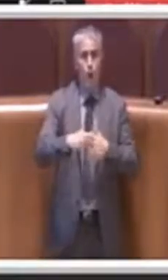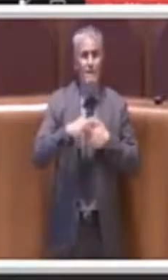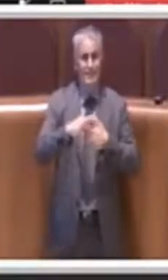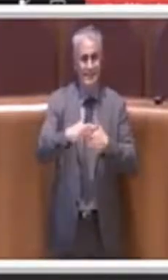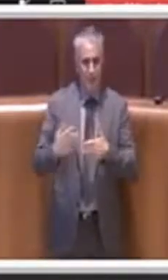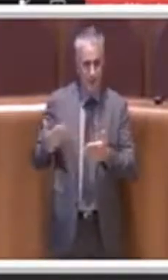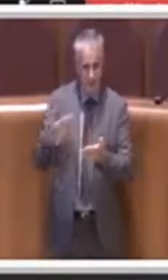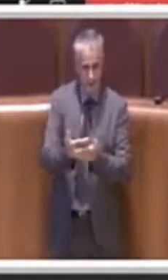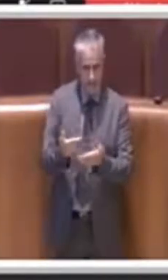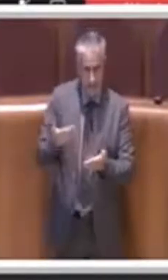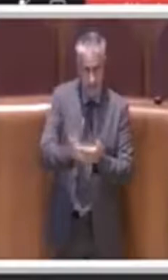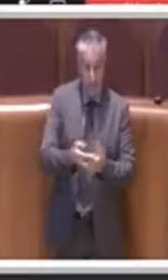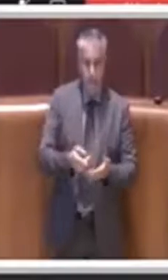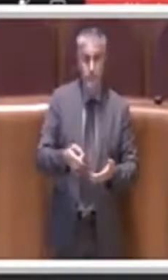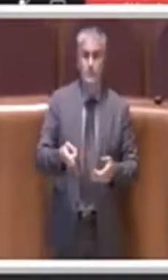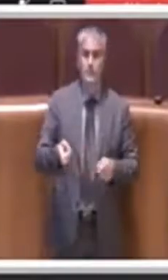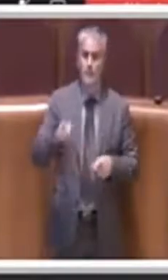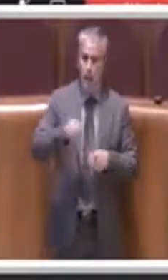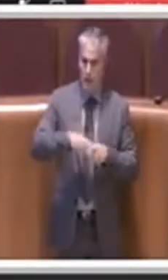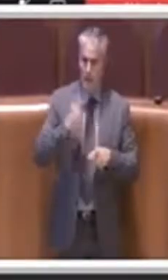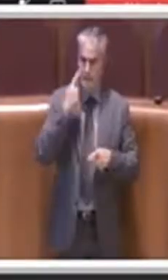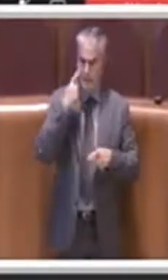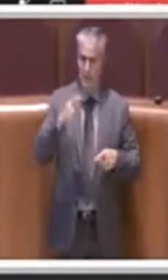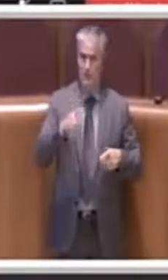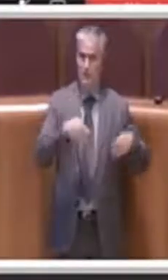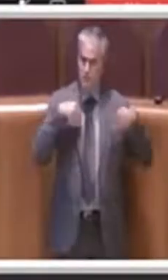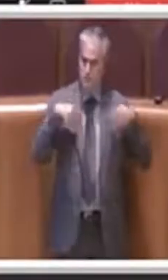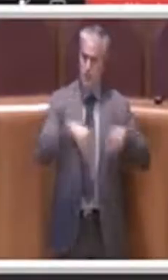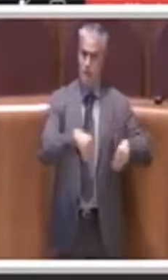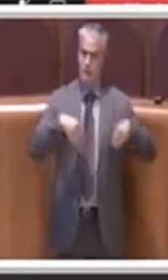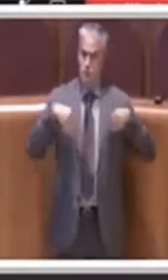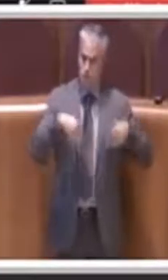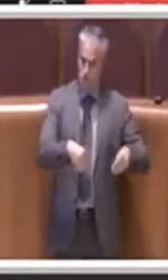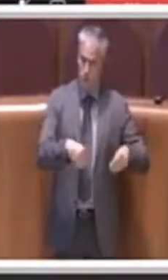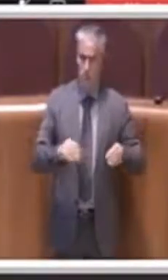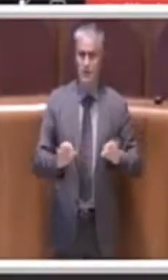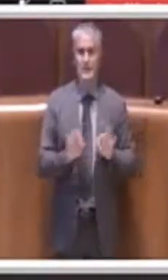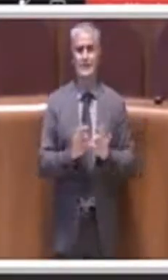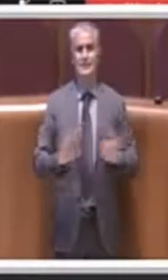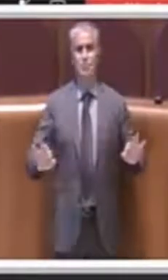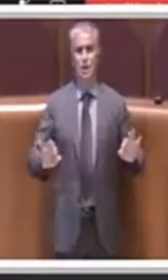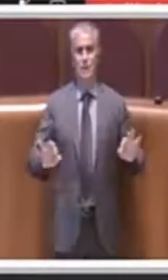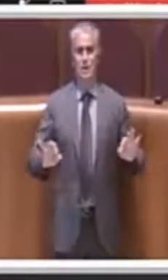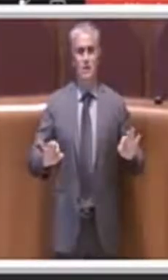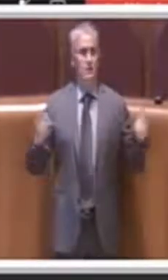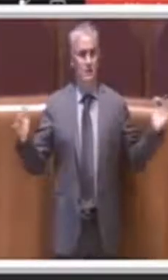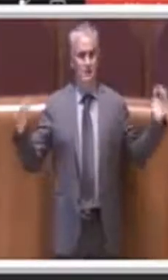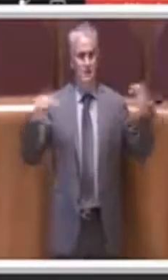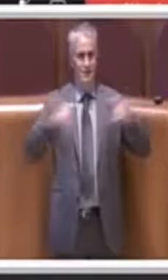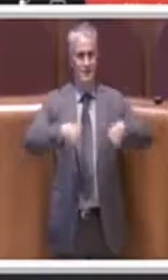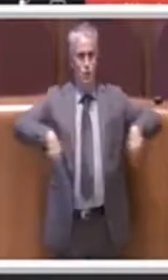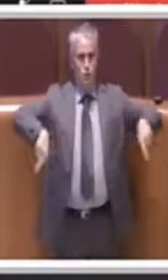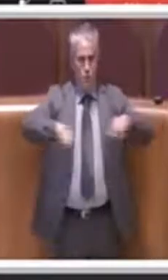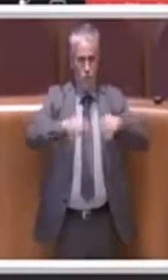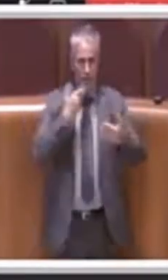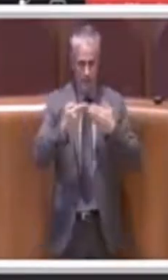dire registrando anche un'importante partecipazione e disponibilità alle sedute d'Assemblea